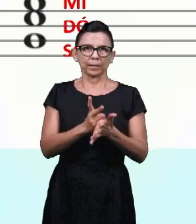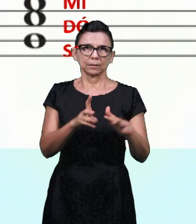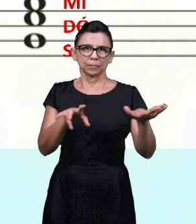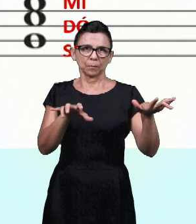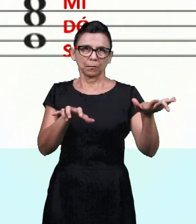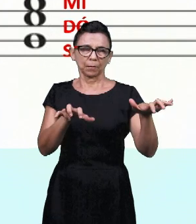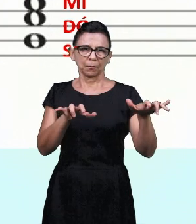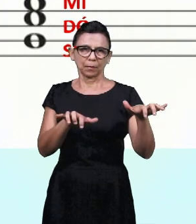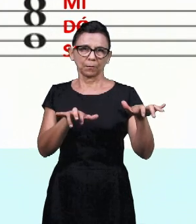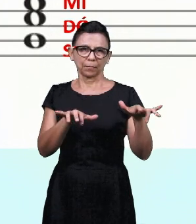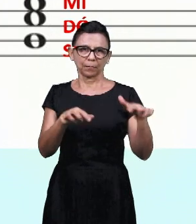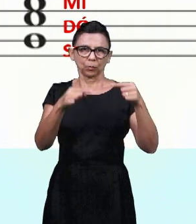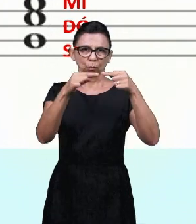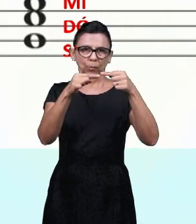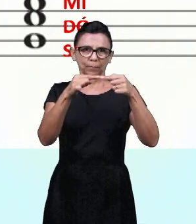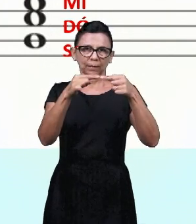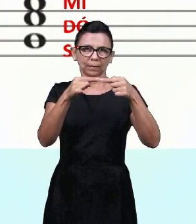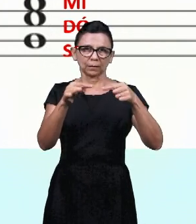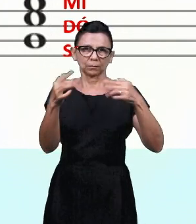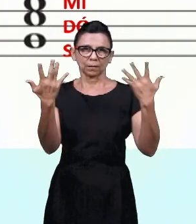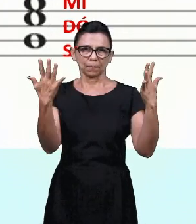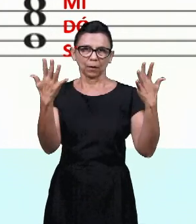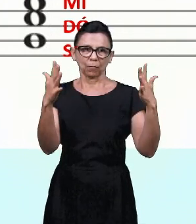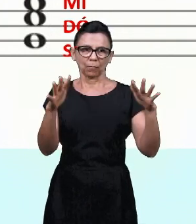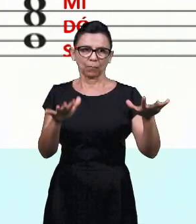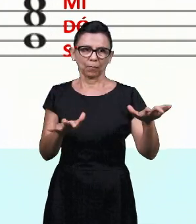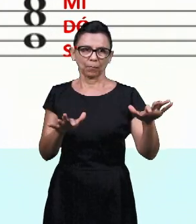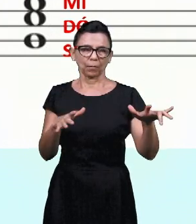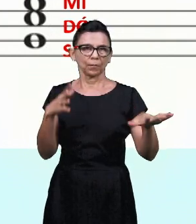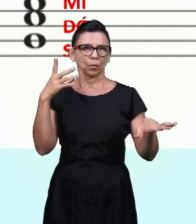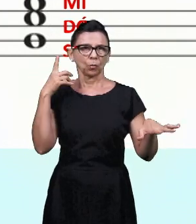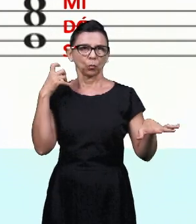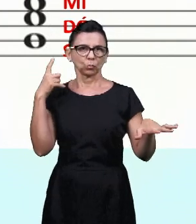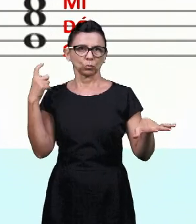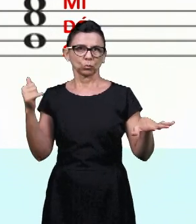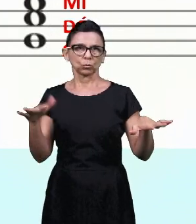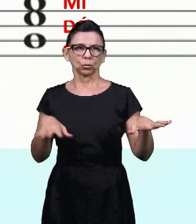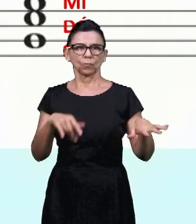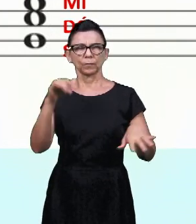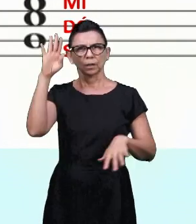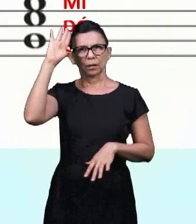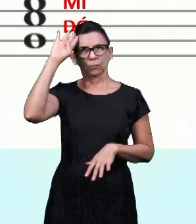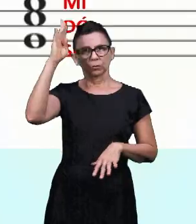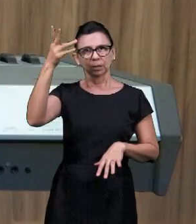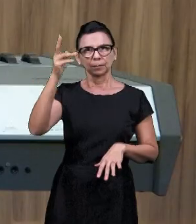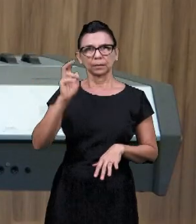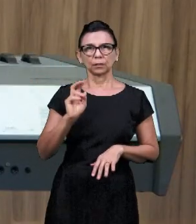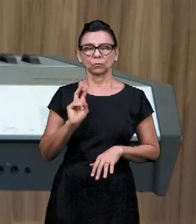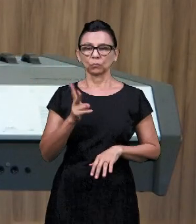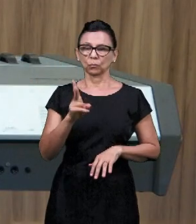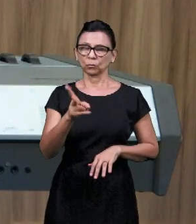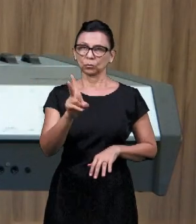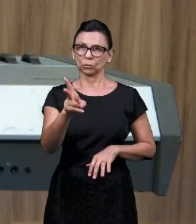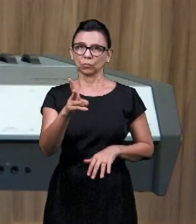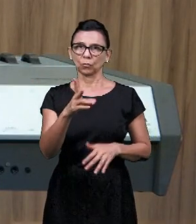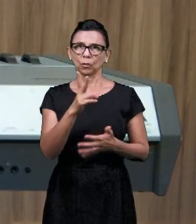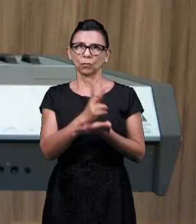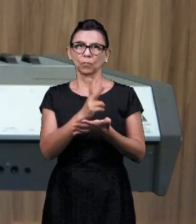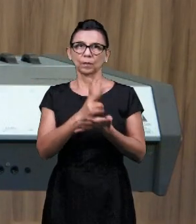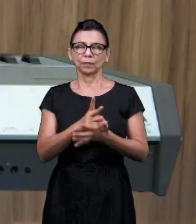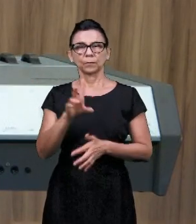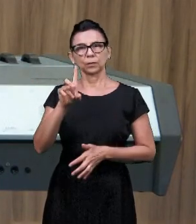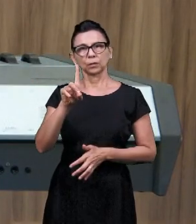Ici, nous avons l'état fondamental de l'accord. Regardez les notes. Do, mi, sol.